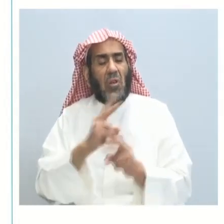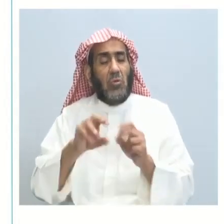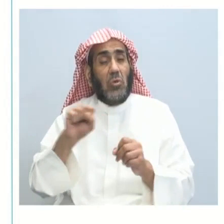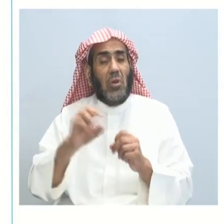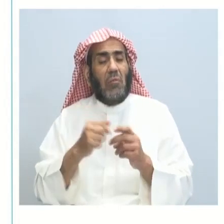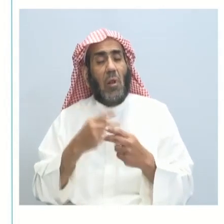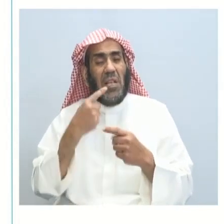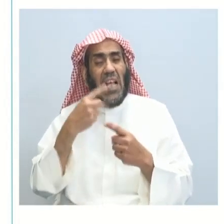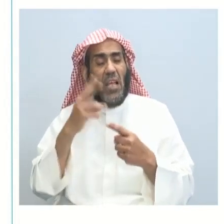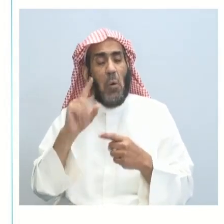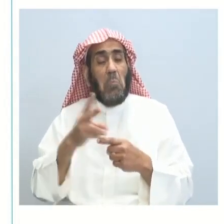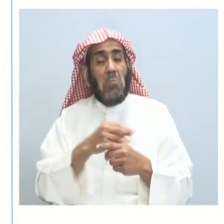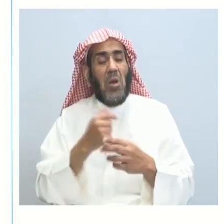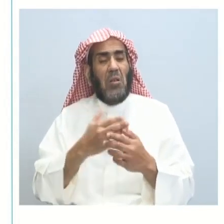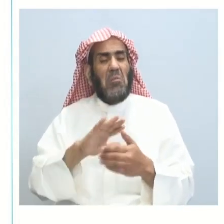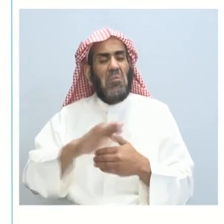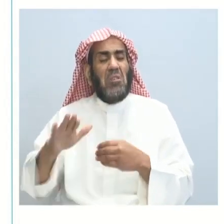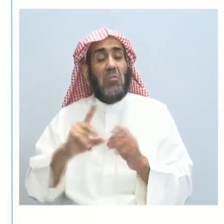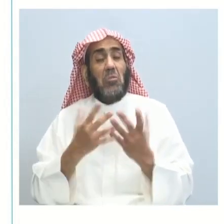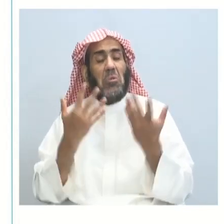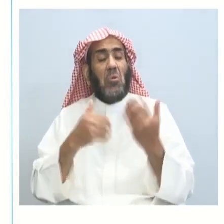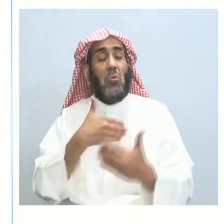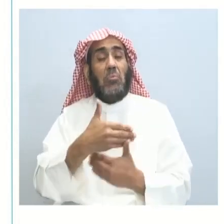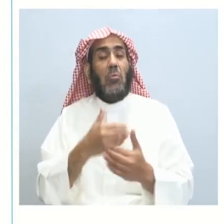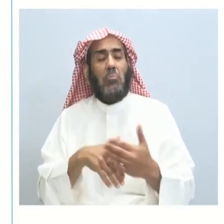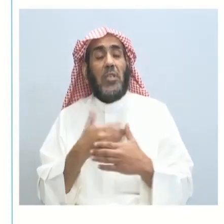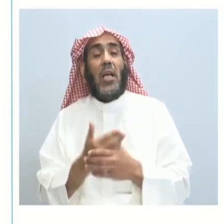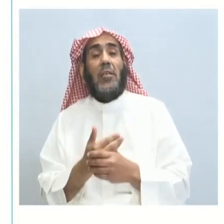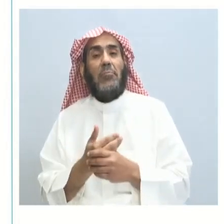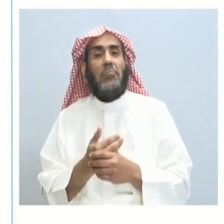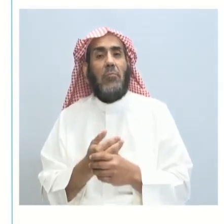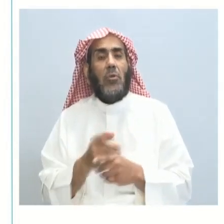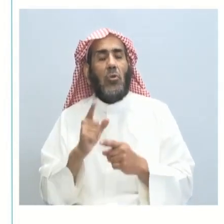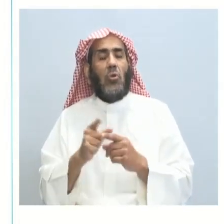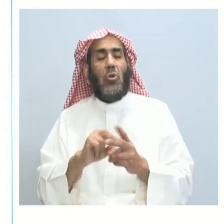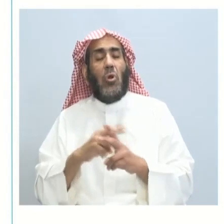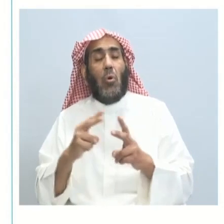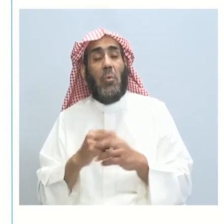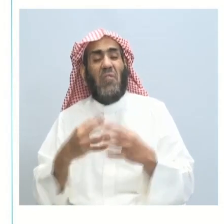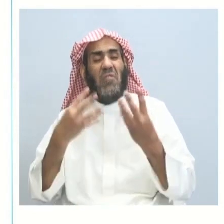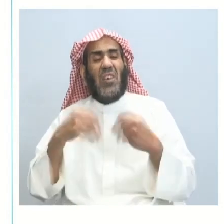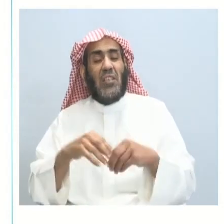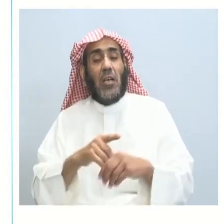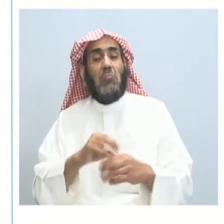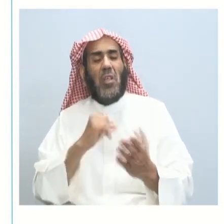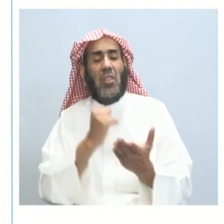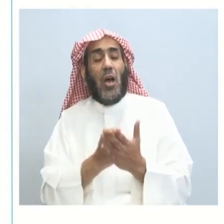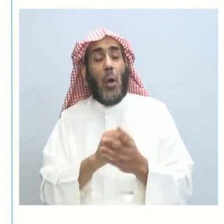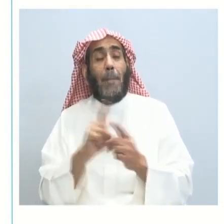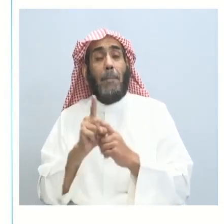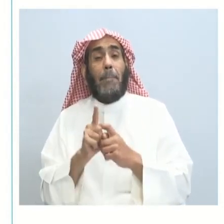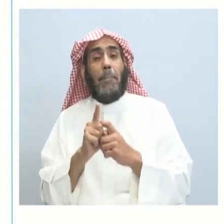الفعاليه على مدى ايام قد يعزف الجمهور عن حضور وبالتالي قد يكون هنالك نوع من فقدان الثقه